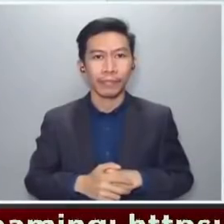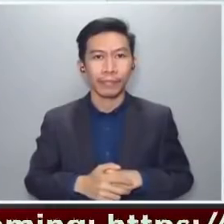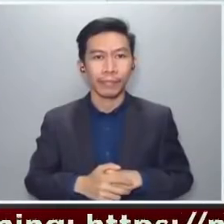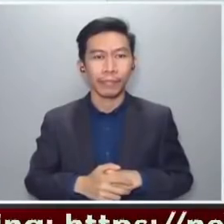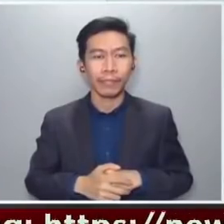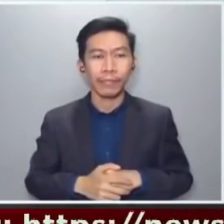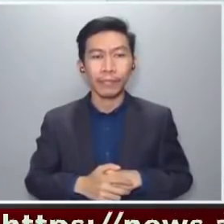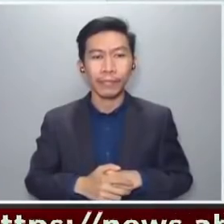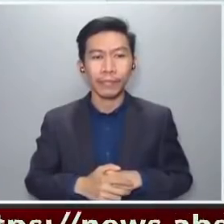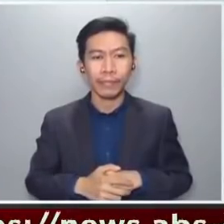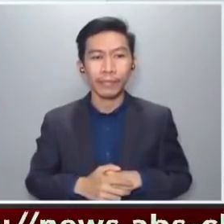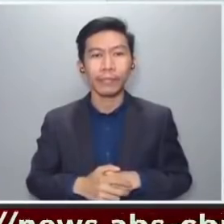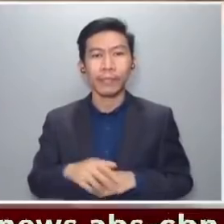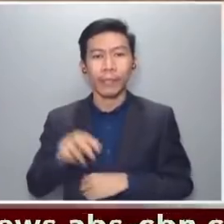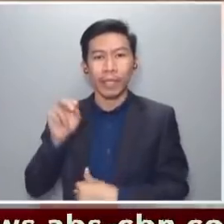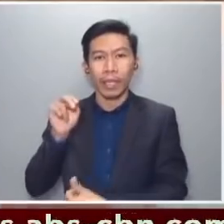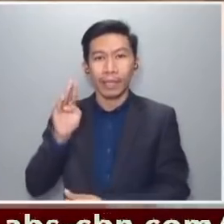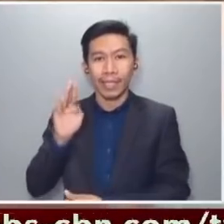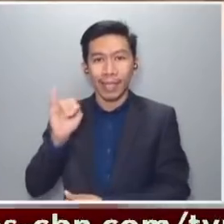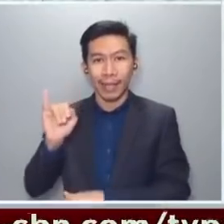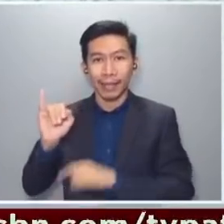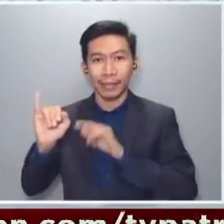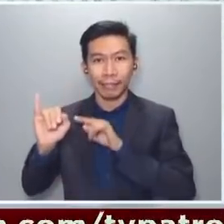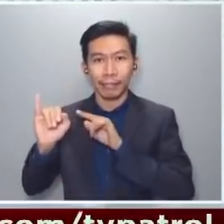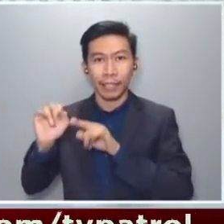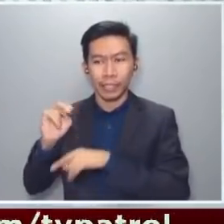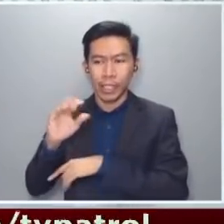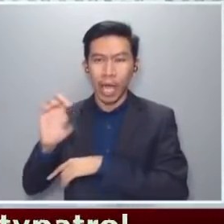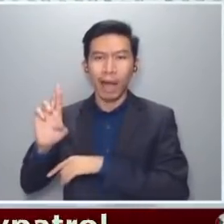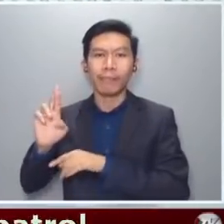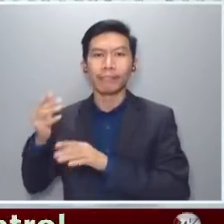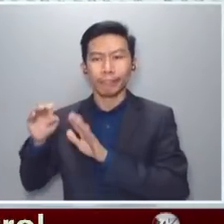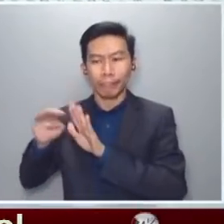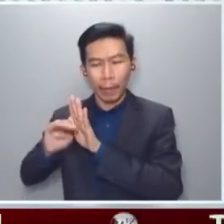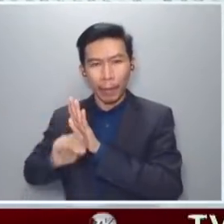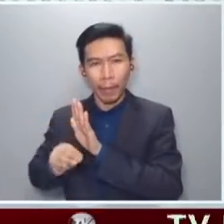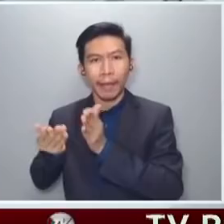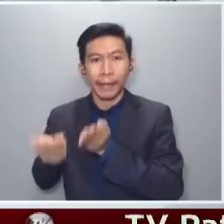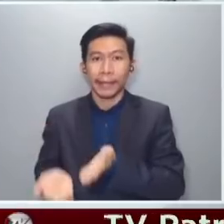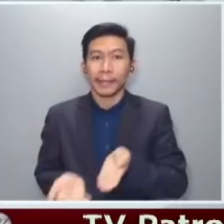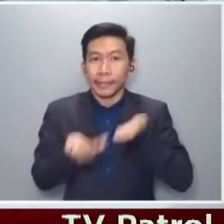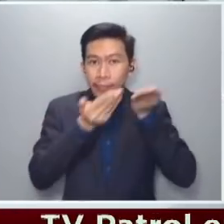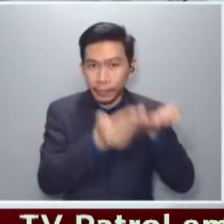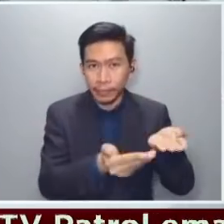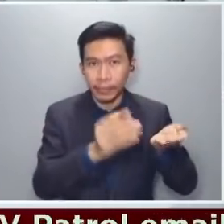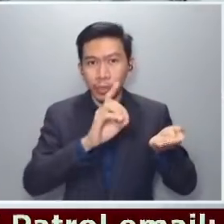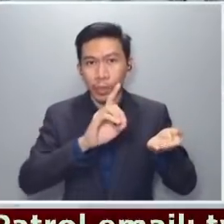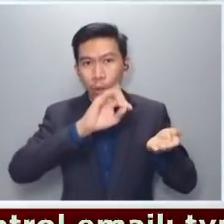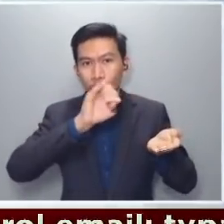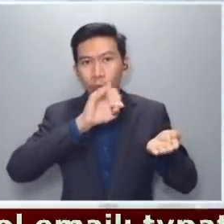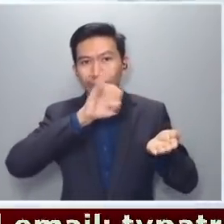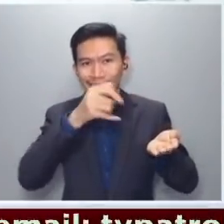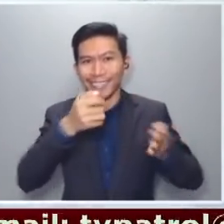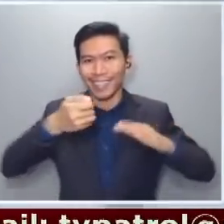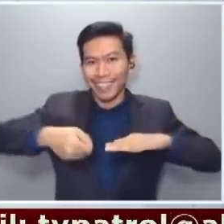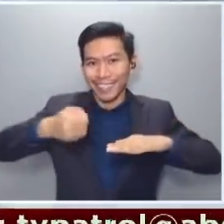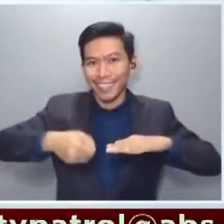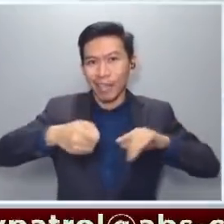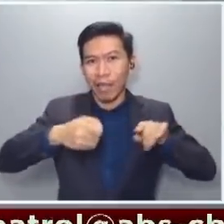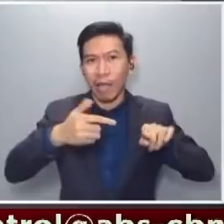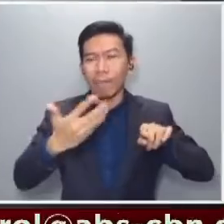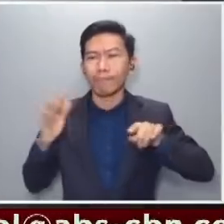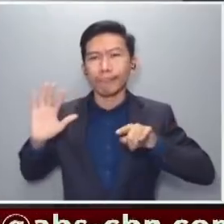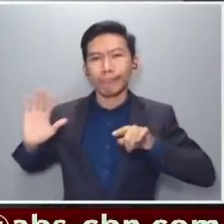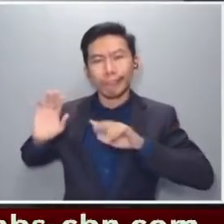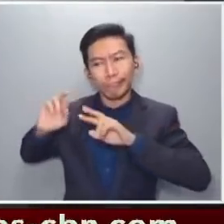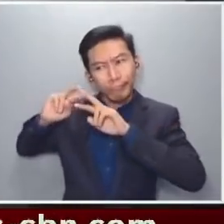Isinumite na kanina ng NBI-NCR ang mga rekomendasyon nito sa DOJ matapos ang 6 imbestigasyon sa PDEA PNP shootout noong